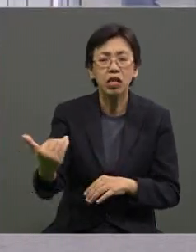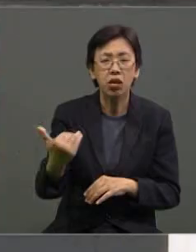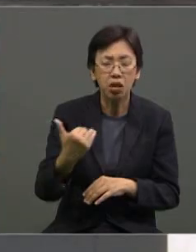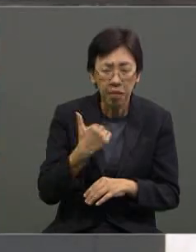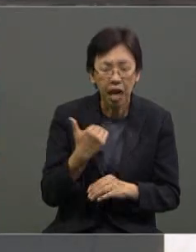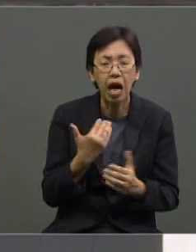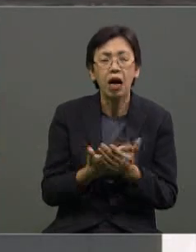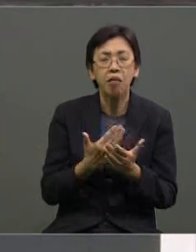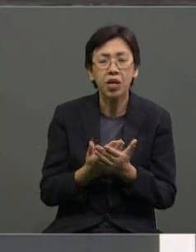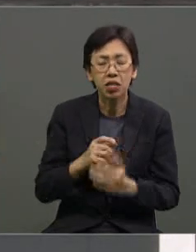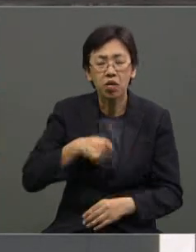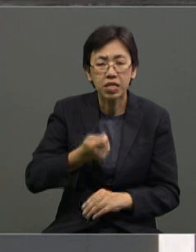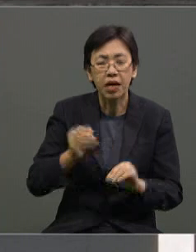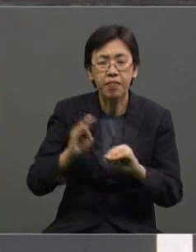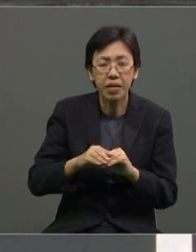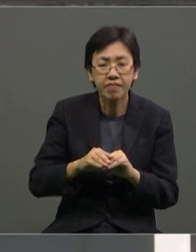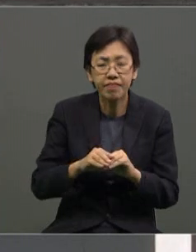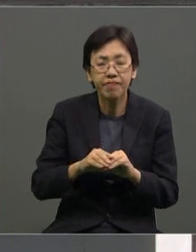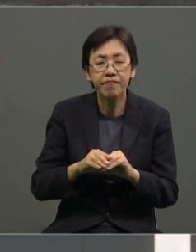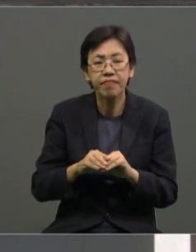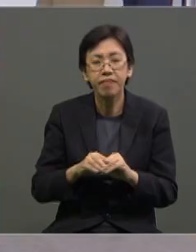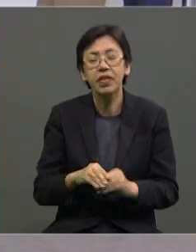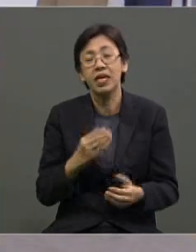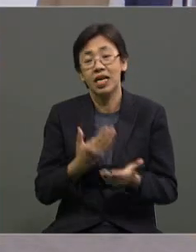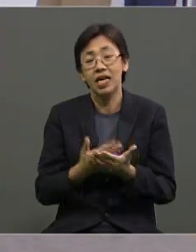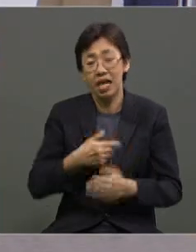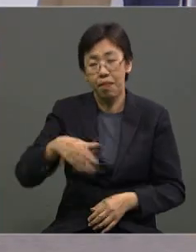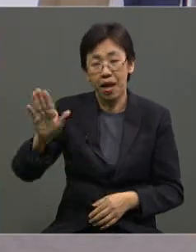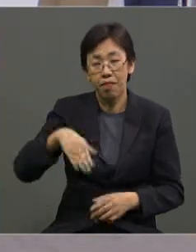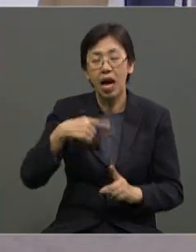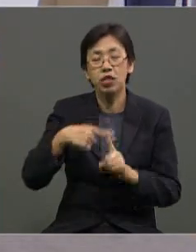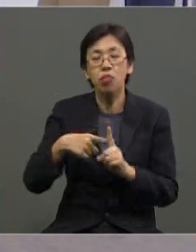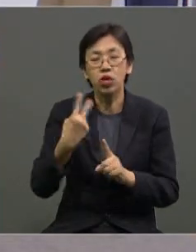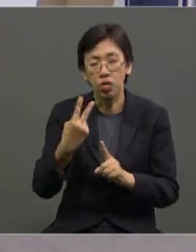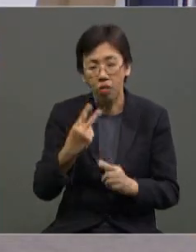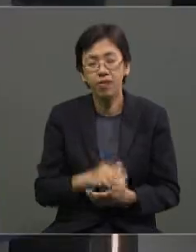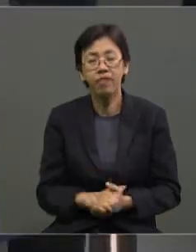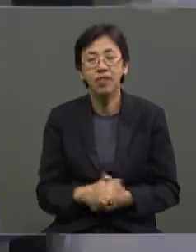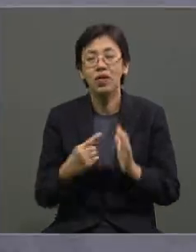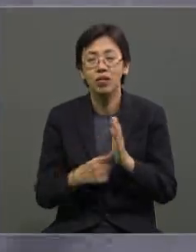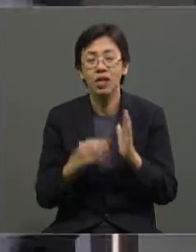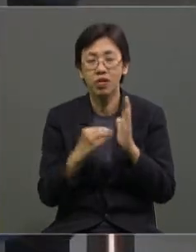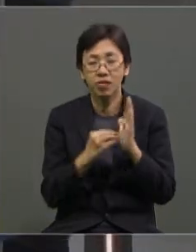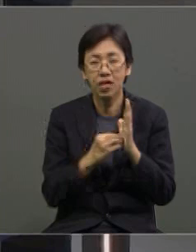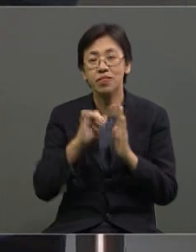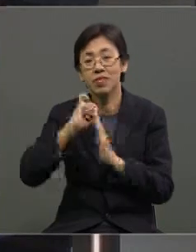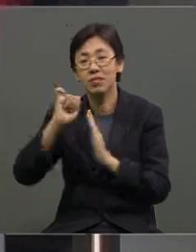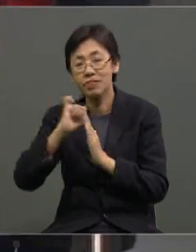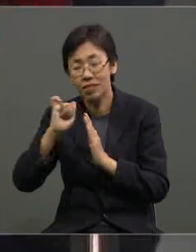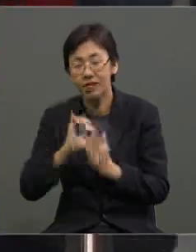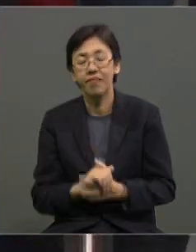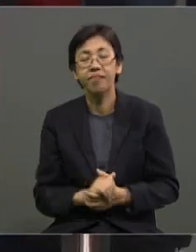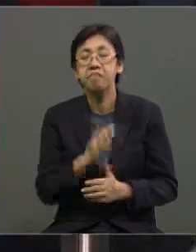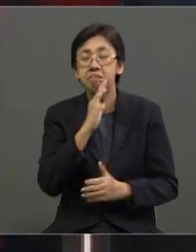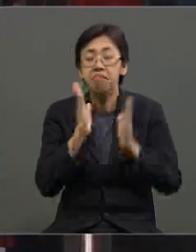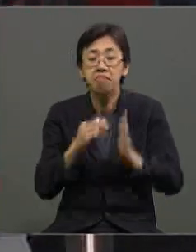ผู้โดยสารทำให้การคิดค่าโดยสารต้องคิดในอัตราต้นทางปลายทางในเส้นทางสายยาวเช่นกรุงเทพเชียงใหม่อย่างเงี้ยแต่